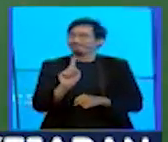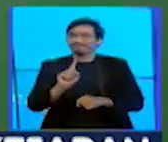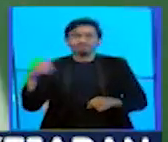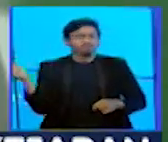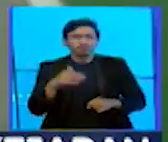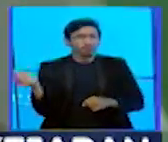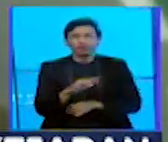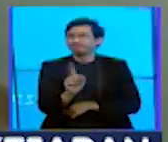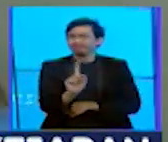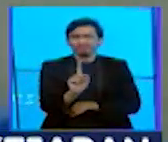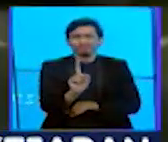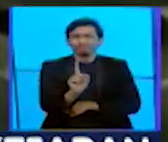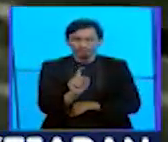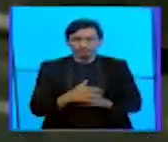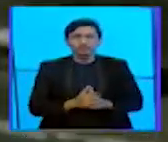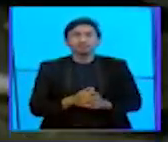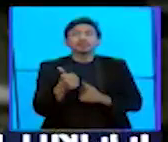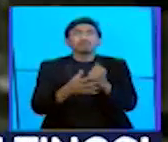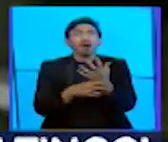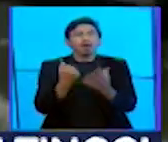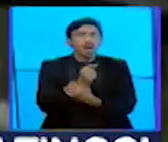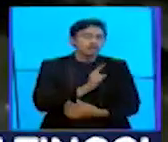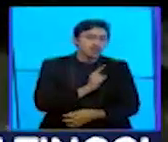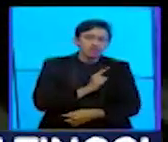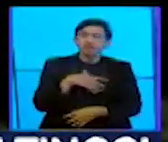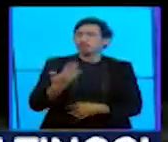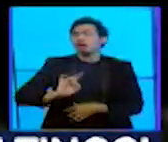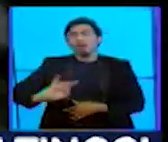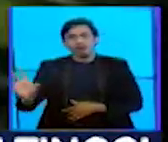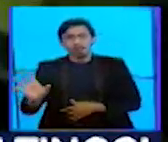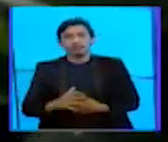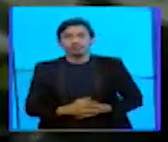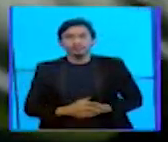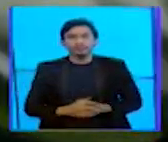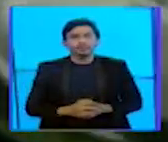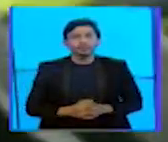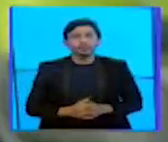raya karena dapat membahayakan keselamatan diri dan pengendara lain.